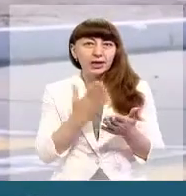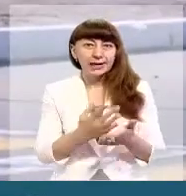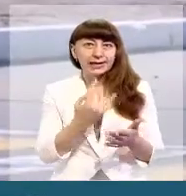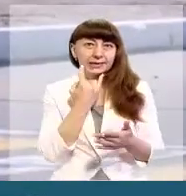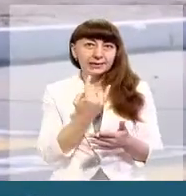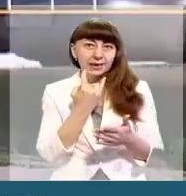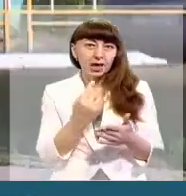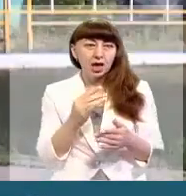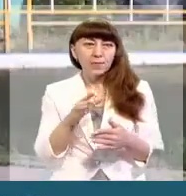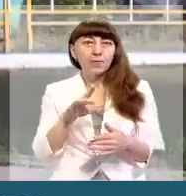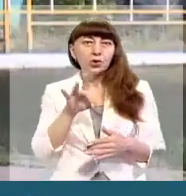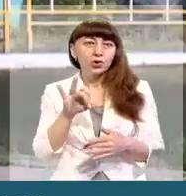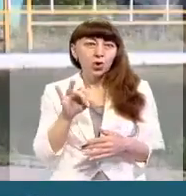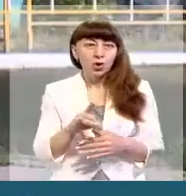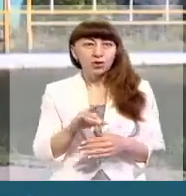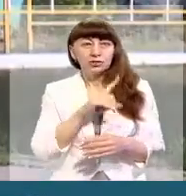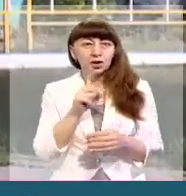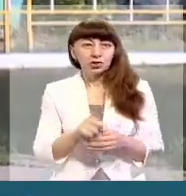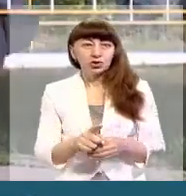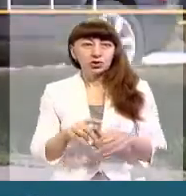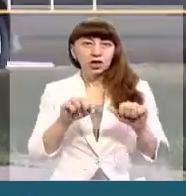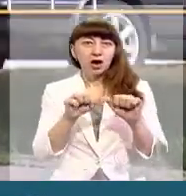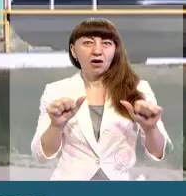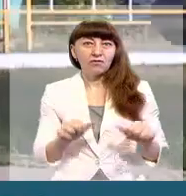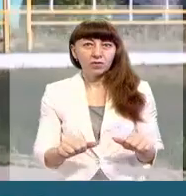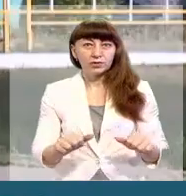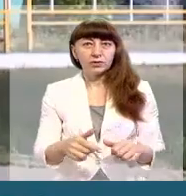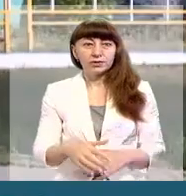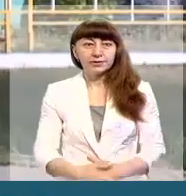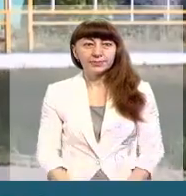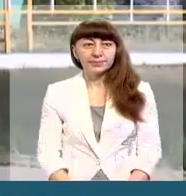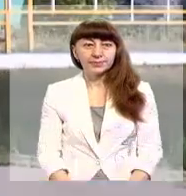қаралып отырған заңға сәйкес барлық мопедтер тіркелуі тиіс.